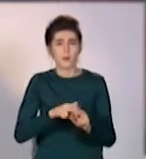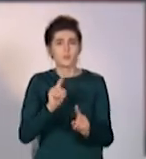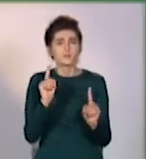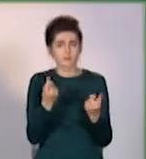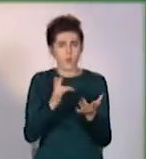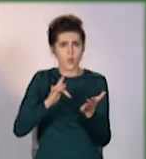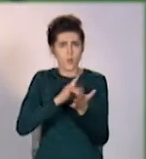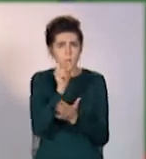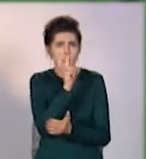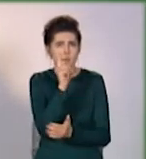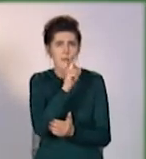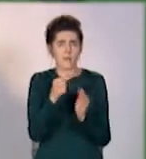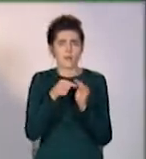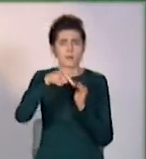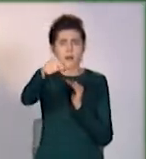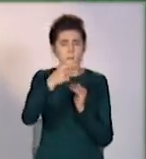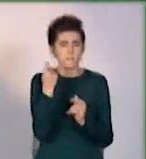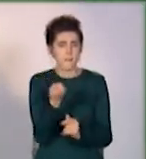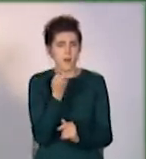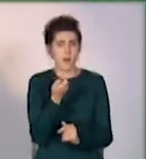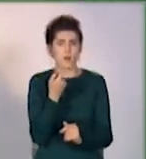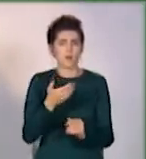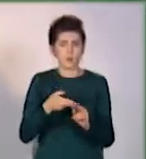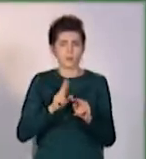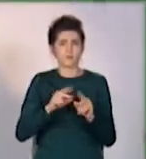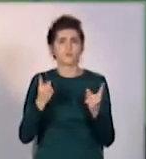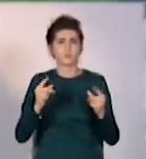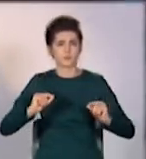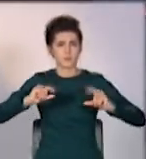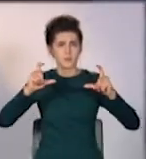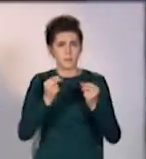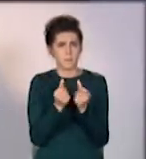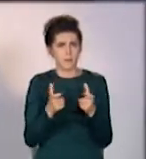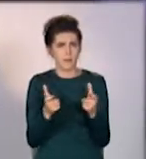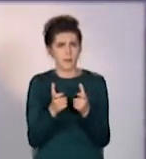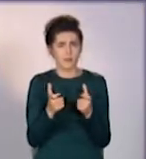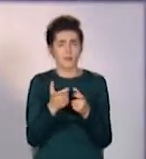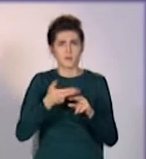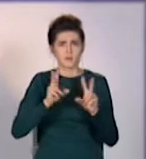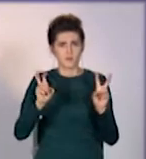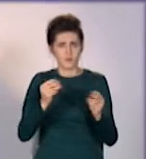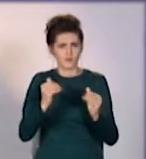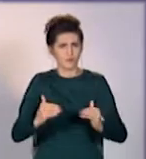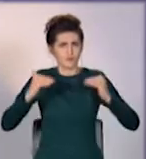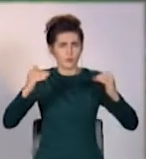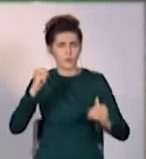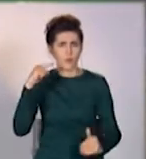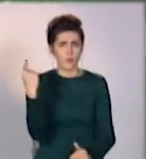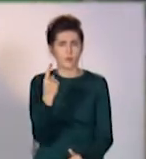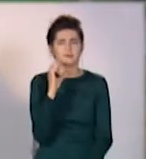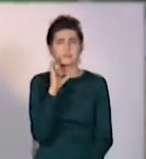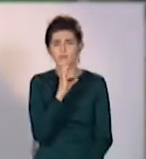невелике, маршрути короткі, всього по 3-4 кілометри. А нова ціна квитка поб'є рекорд у області, бо навіть у